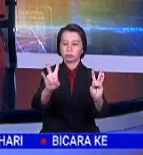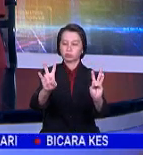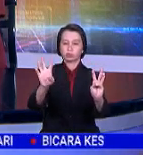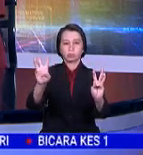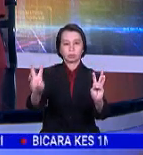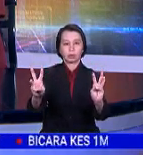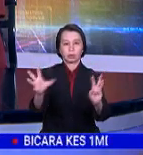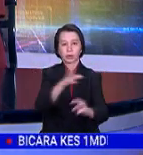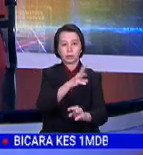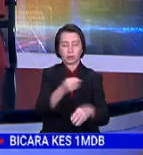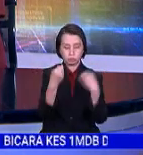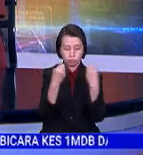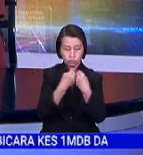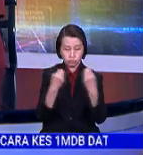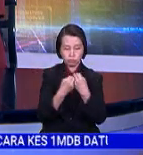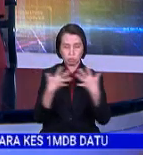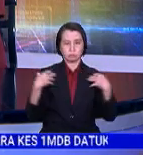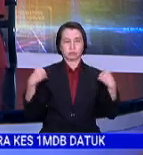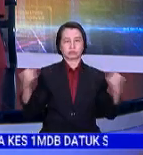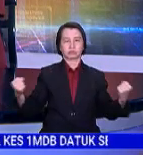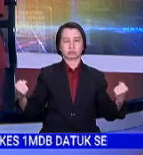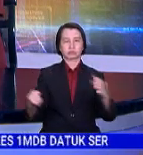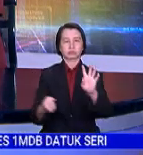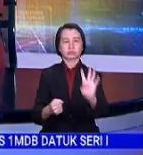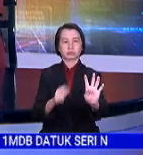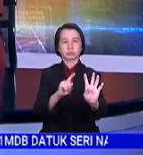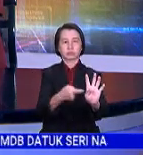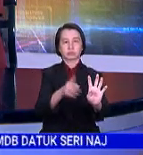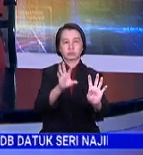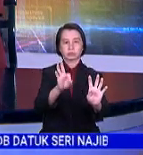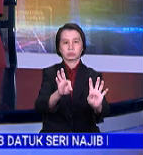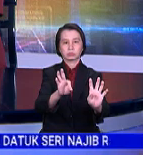6,276, manakala jumlah kes sembuh hanya